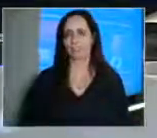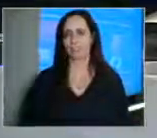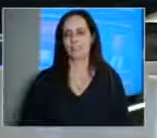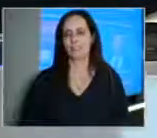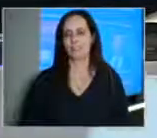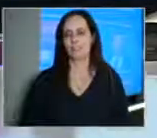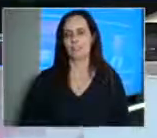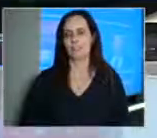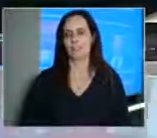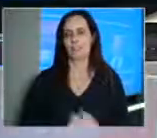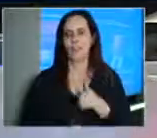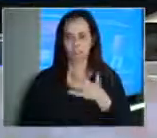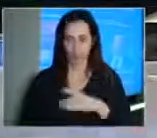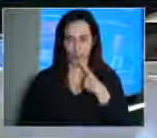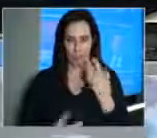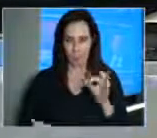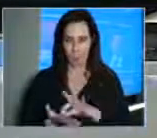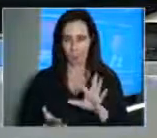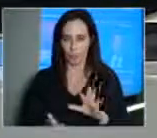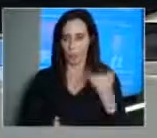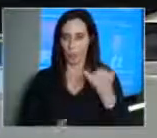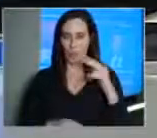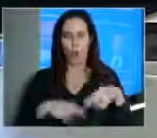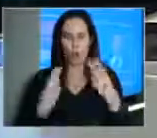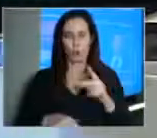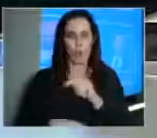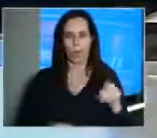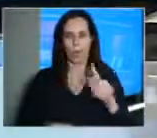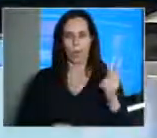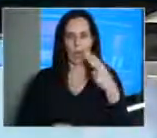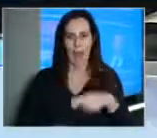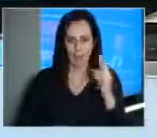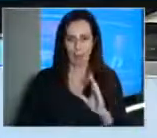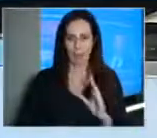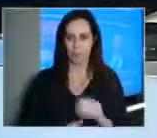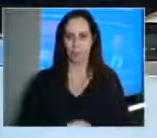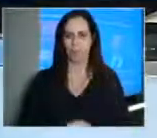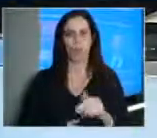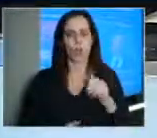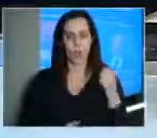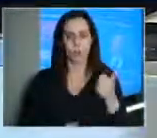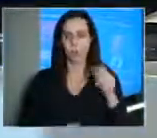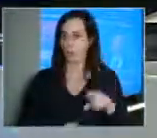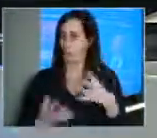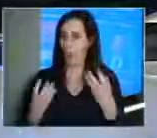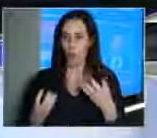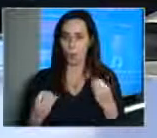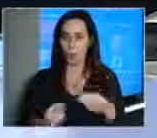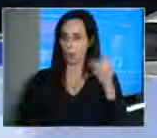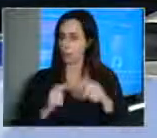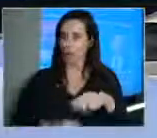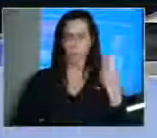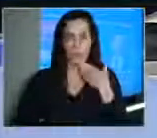אוקיי, אני רוצה לחדד כאן נקודה מסוימת, כי כל הזמן חוזרים אל הסוגיה הזאת של הקהילה הגאה. קודם כל, יש המון המון ציבור